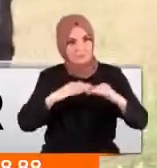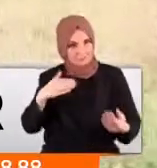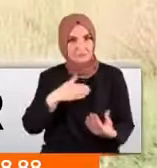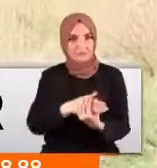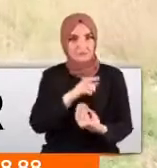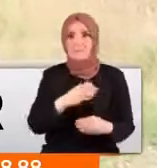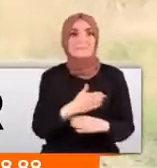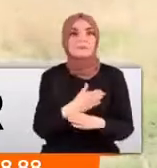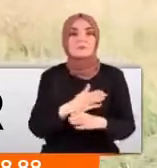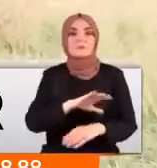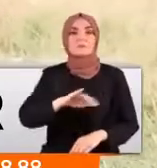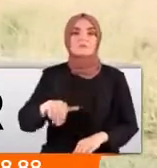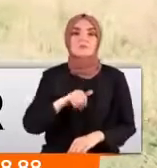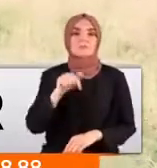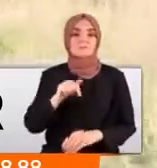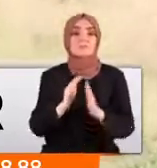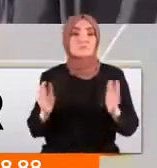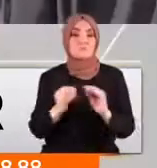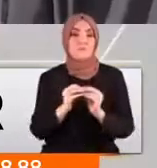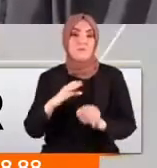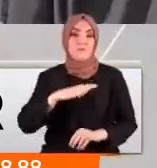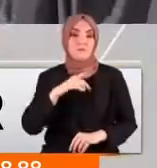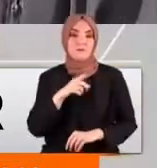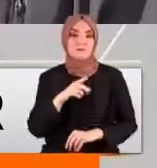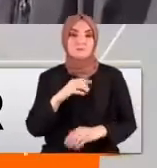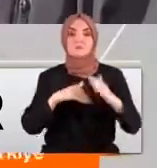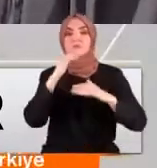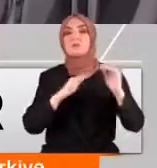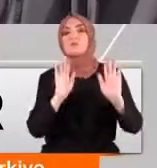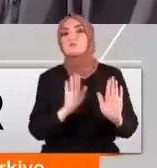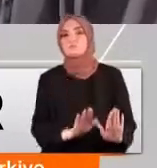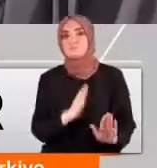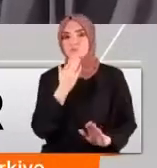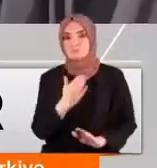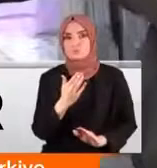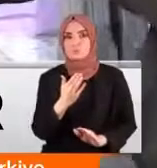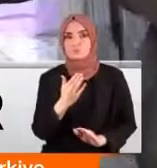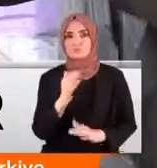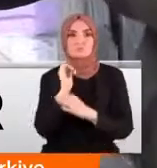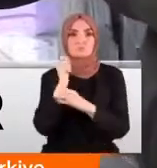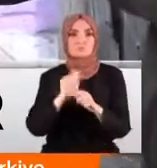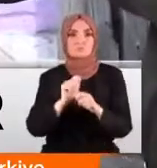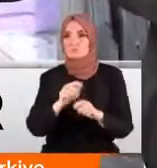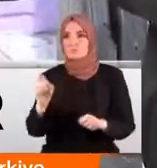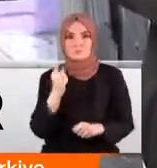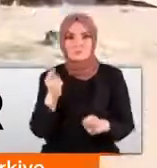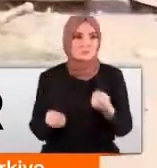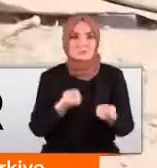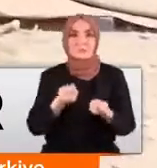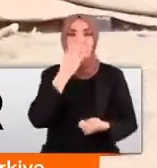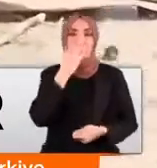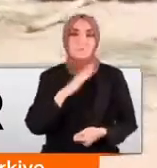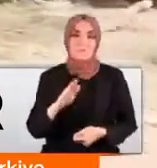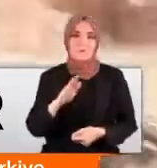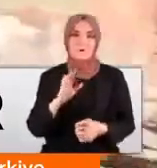Şimdi çok ciddi sıkıntılar yaşanıyor. Neler var şu an? İnşaat durdu şu anda. Ustalar şu anda hiçbir şey yapamıyorlar. Telefon kablolarına kadar sıyırdılar.